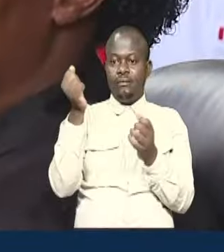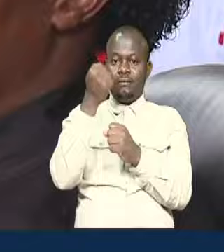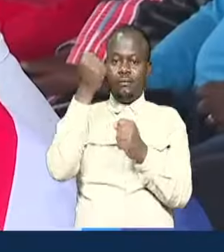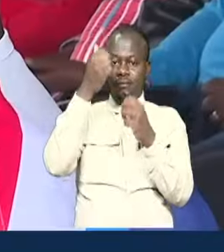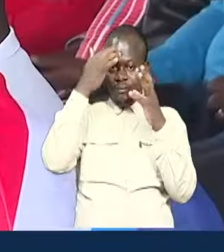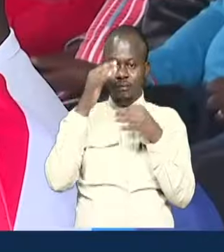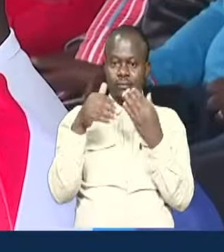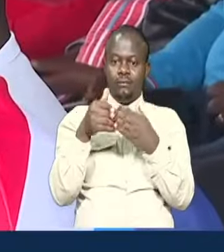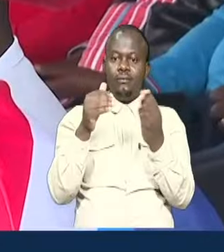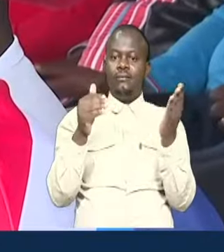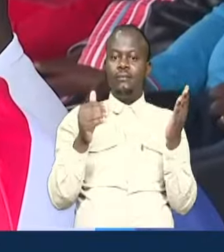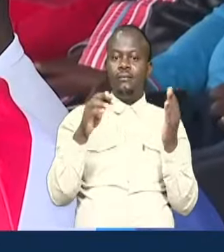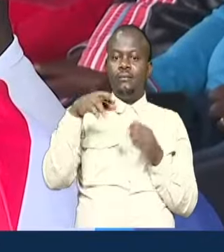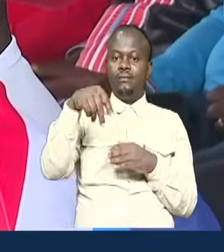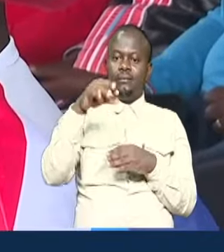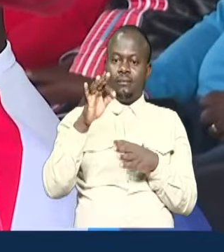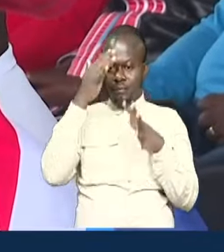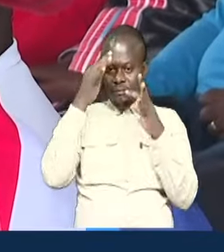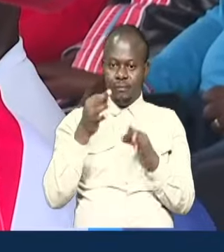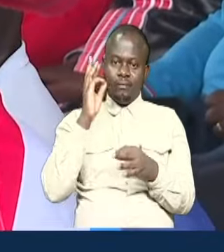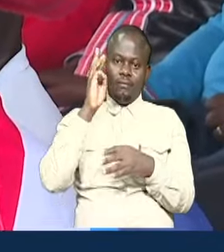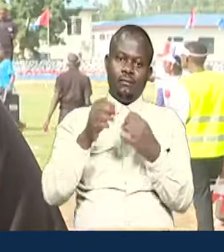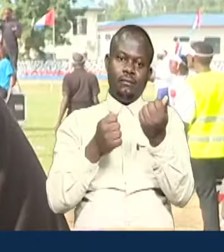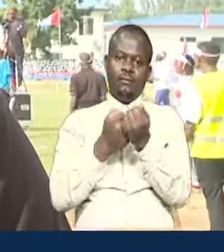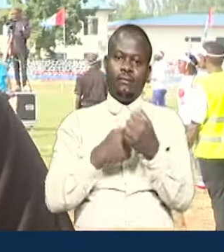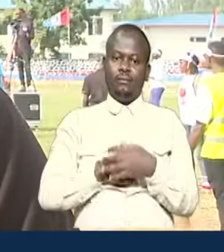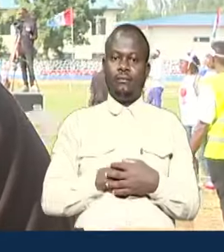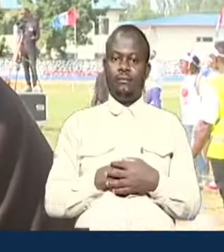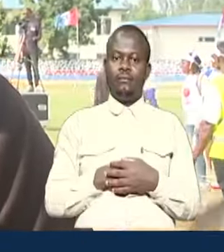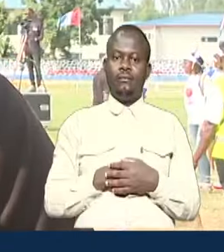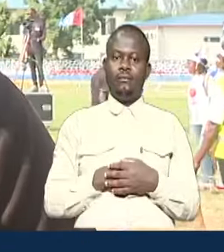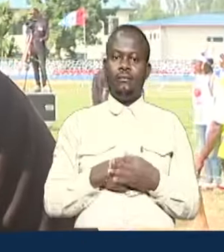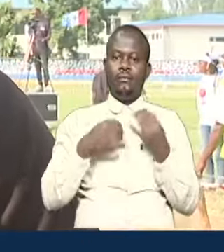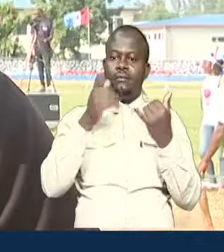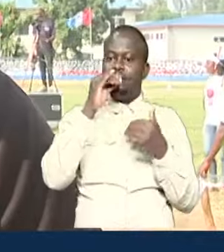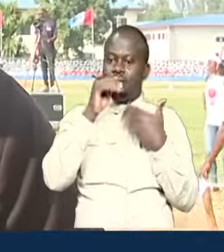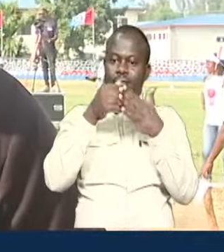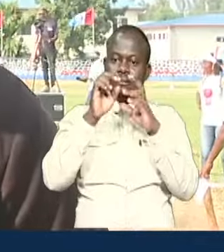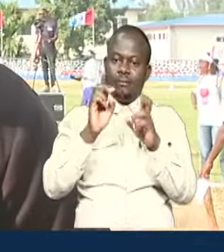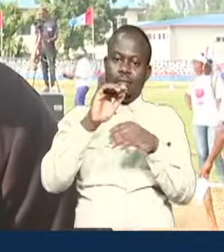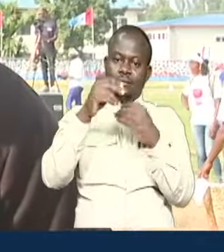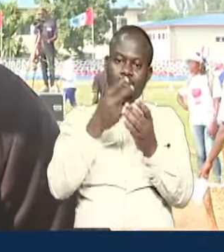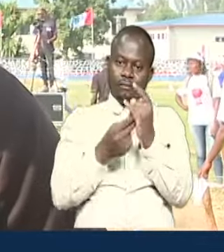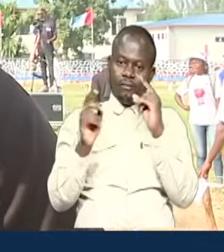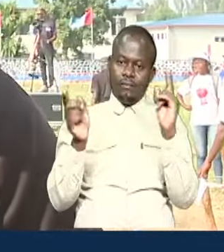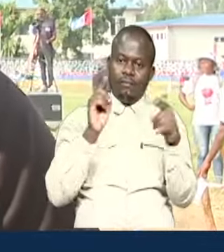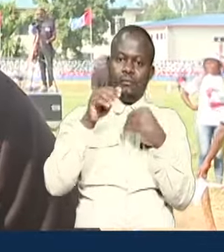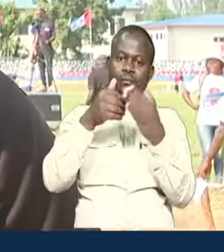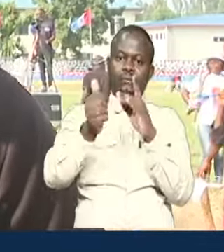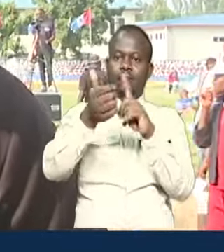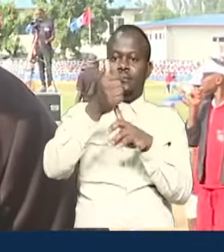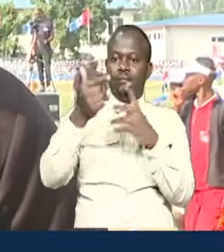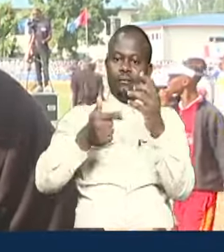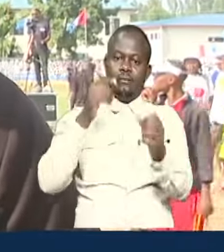bakandida depite b'umuryango wa RPF Inkotanyi biyemeje kuzabashyigikira. Ni ukuvuga ngo impande zose bageze kuri